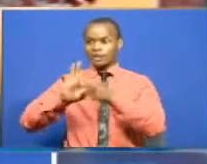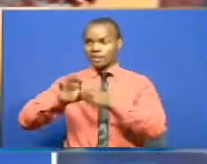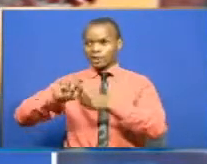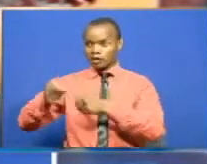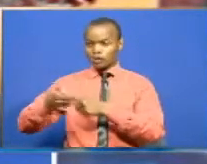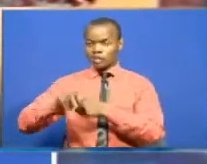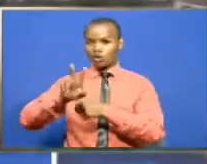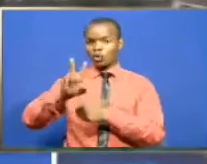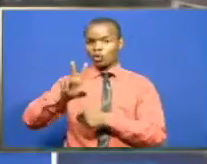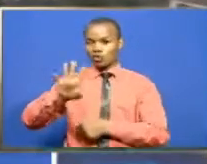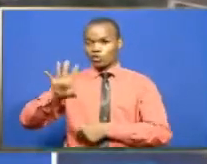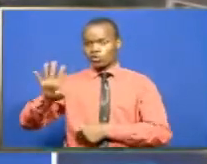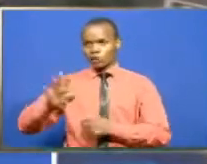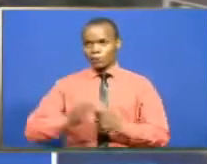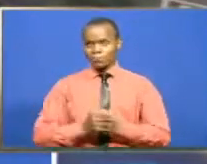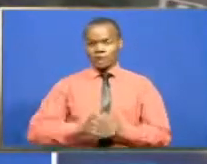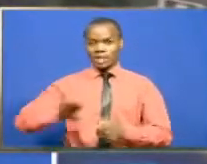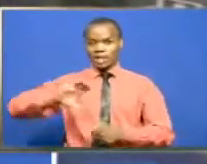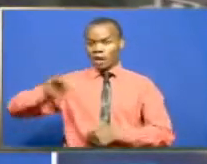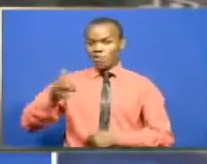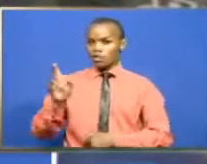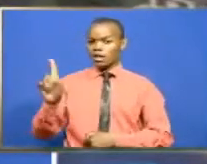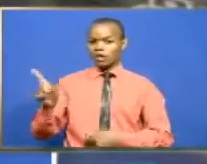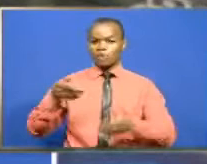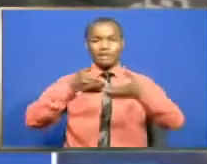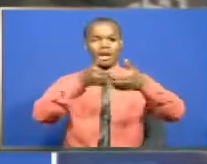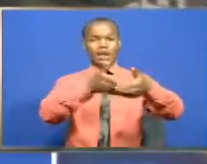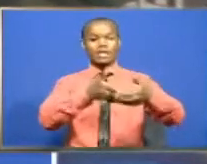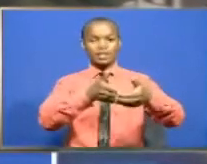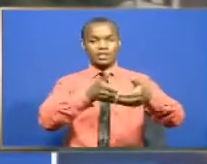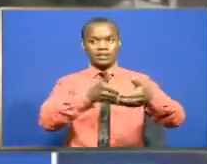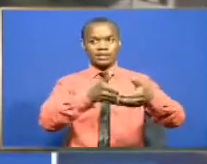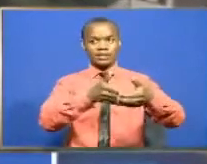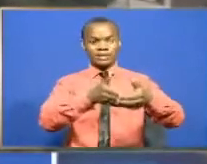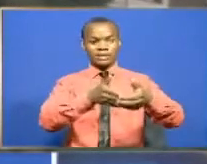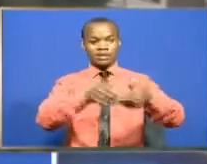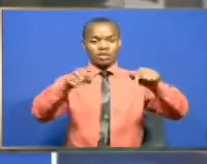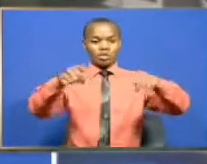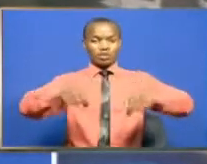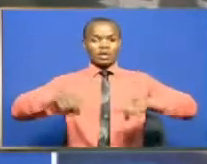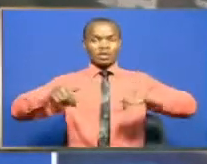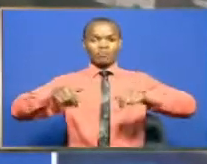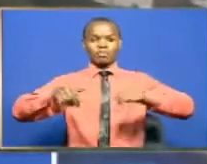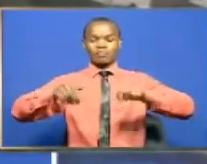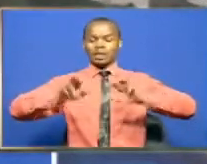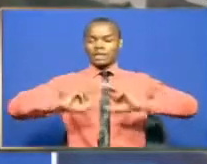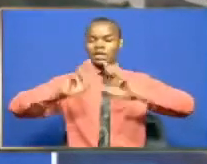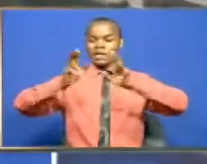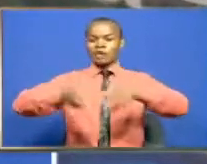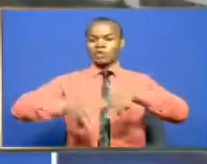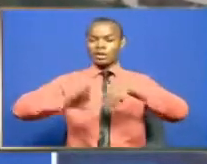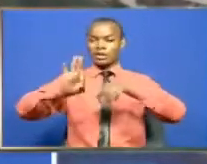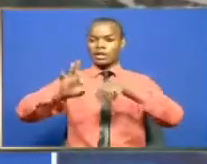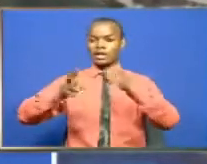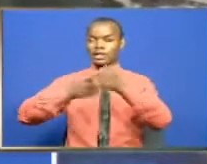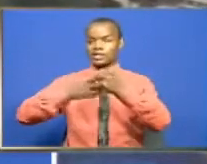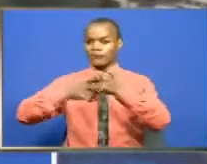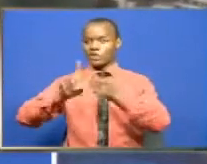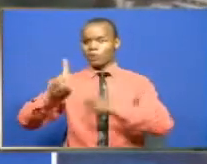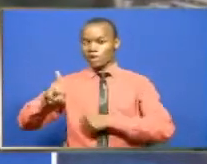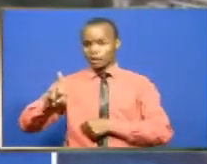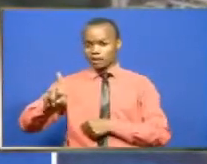63244. Kaunti ya Nairobi ingali inaongoza kwa visa huku ikinakili visa 371 kati ya visa